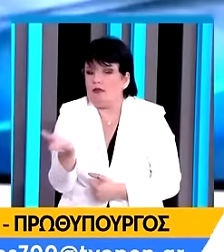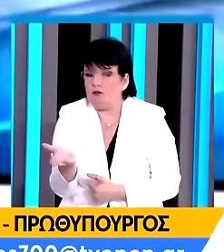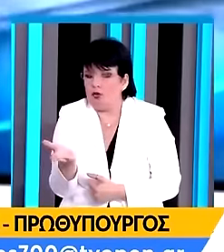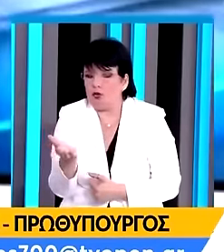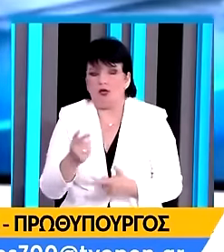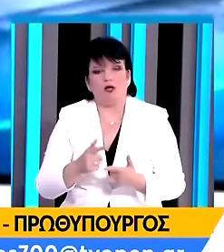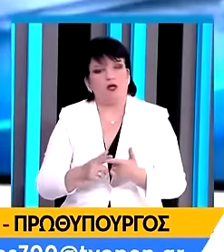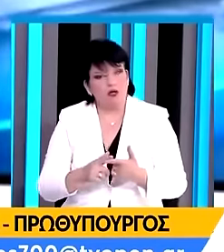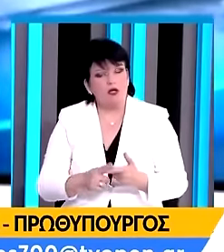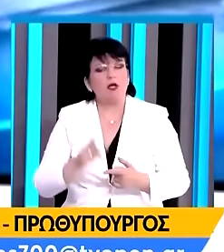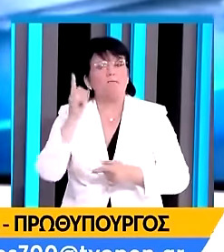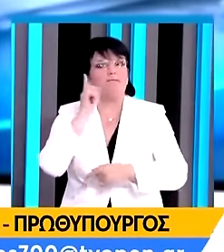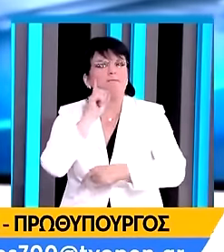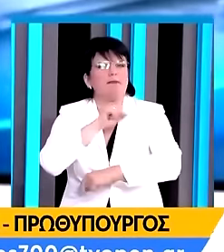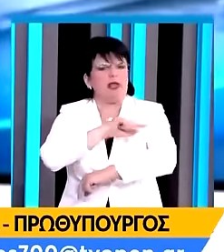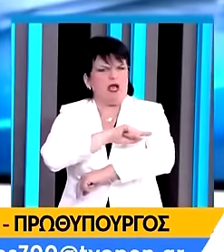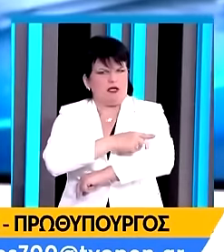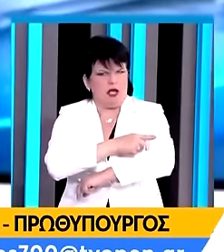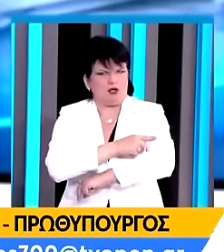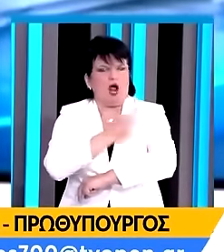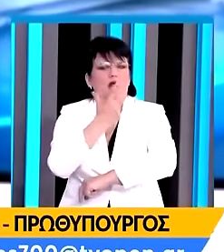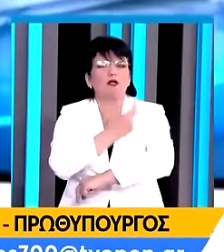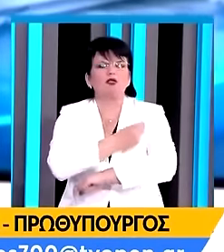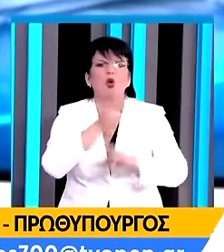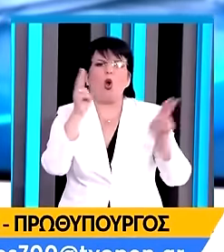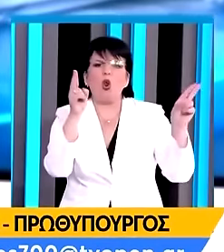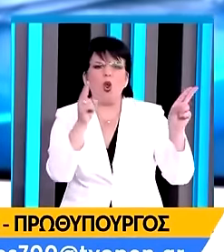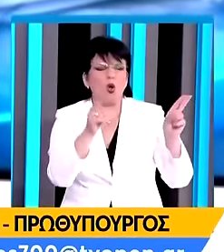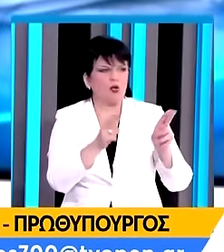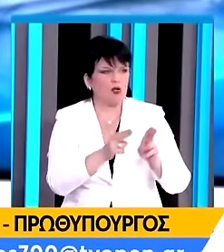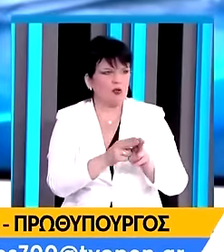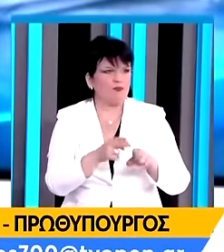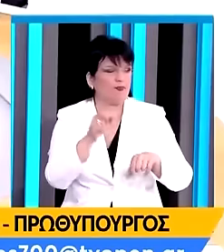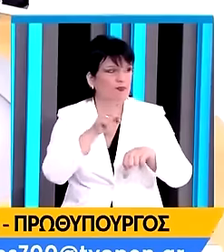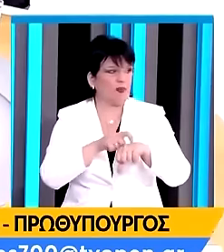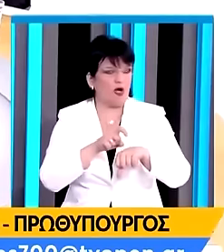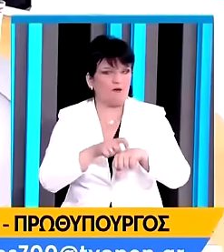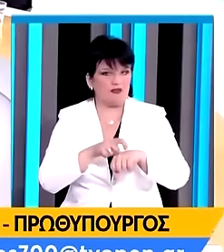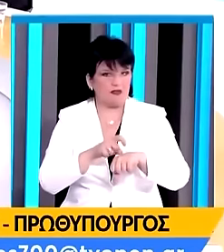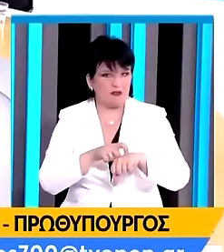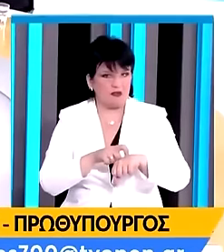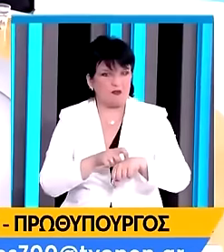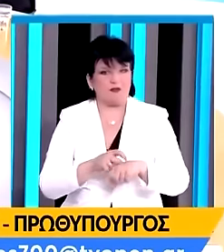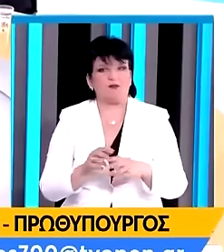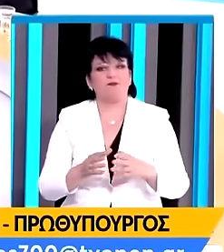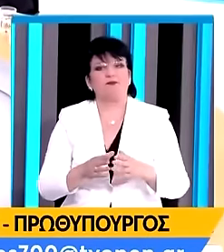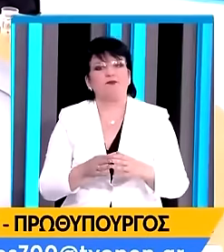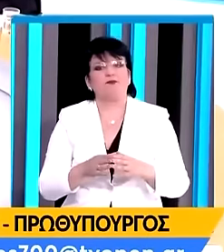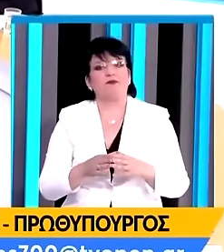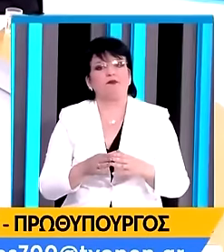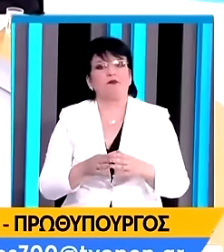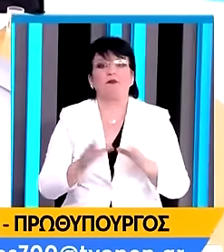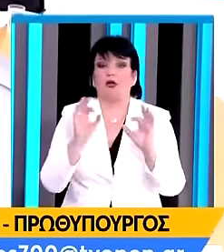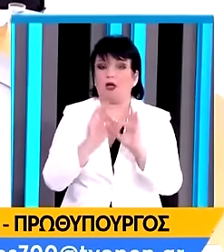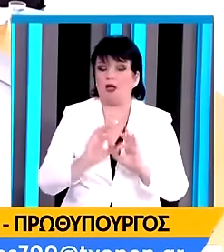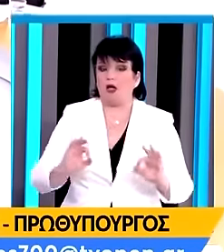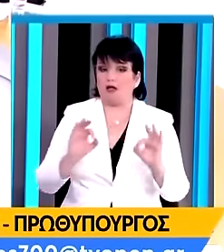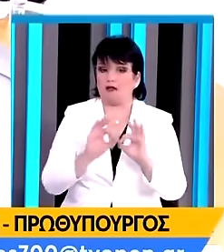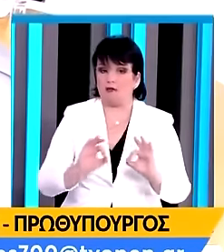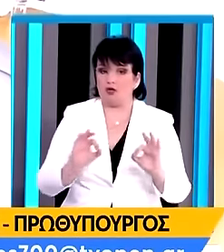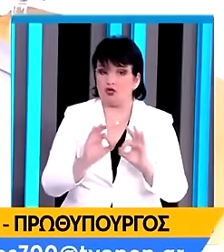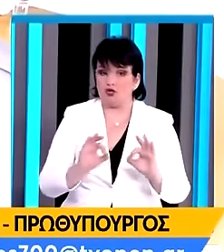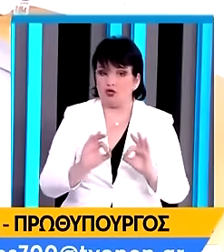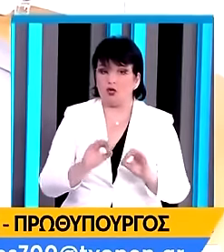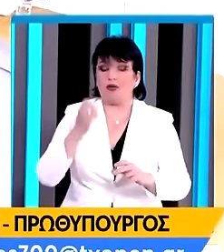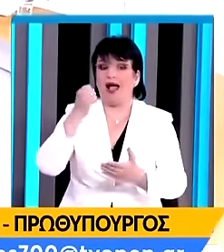πρωί μια γιατρός, μια αναισθησιολόγη είναι λιγότερο. Κάνουμε αυτή τη στιγμή, άκουσα και τον Υπουργό. Ετοιμαζόμαστε